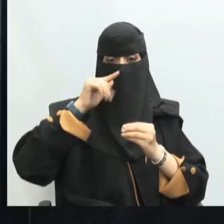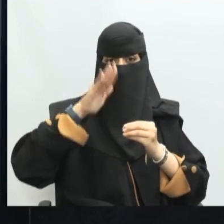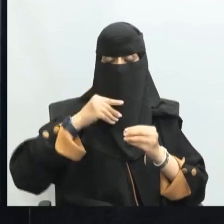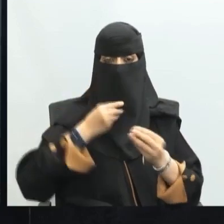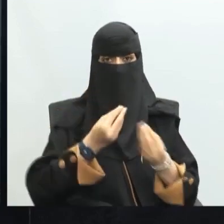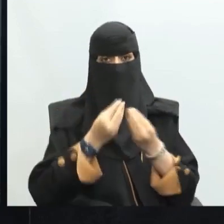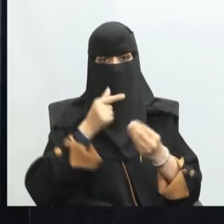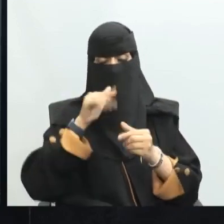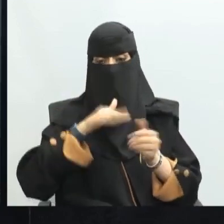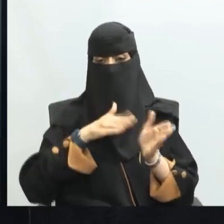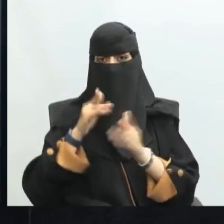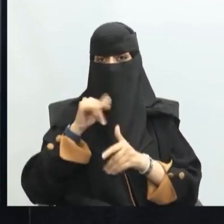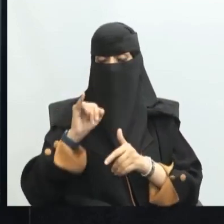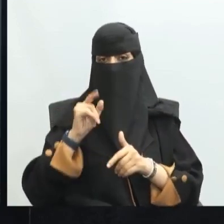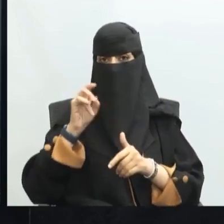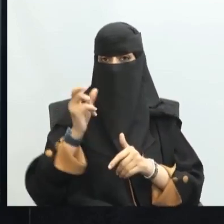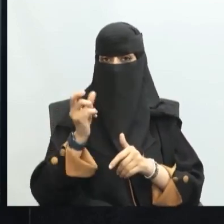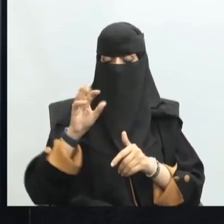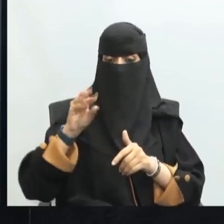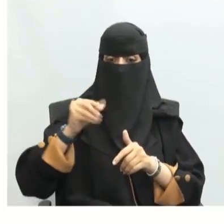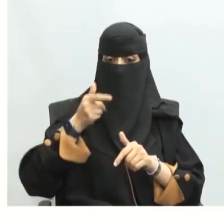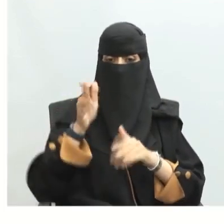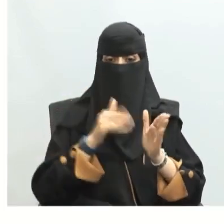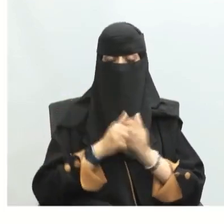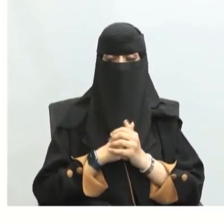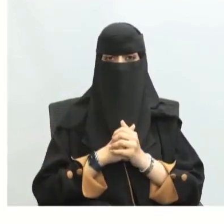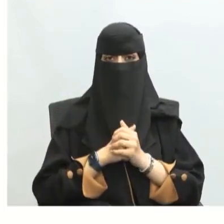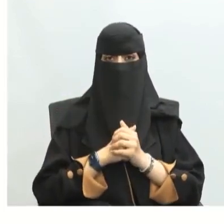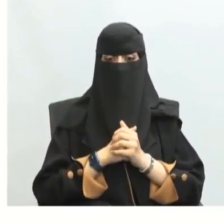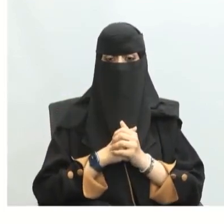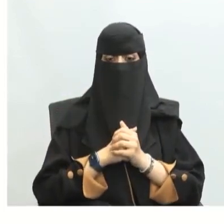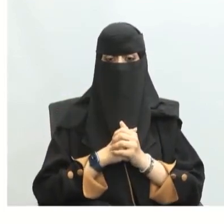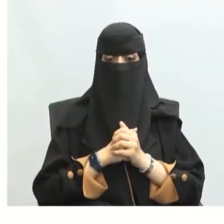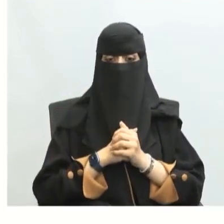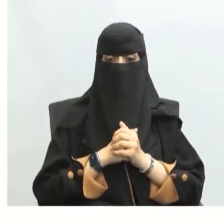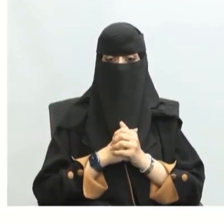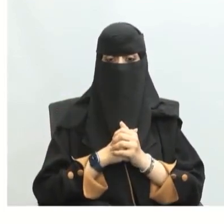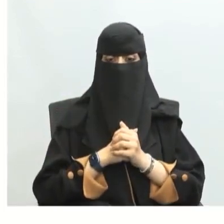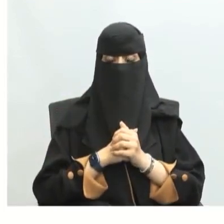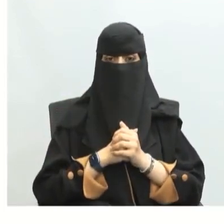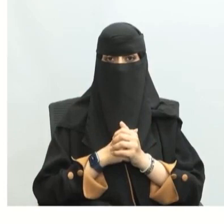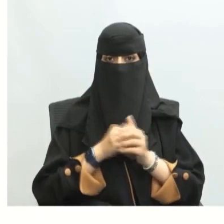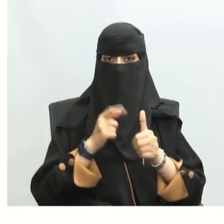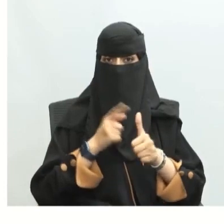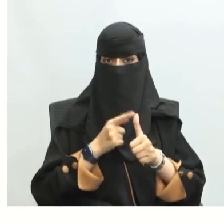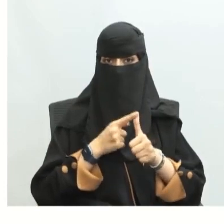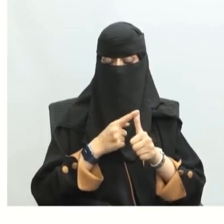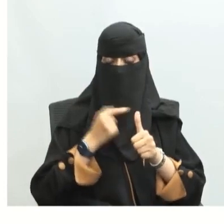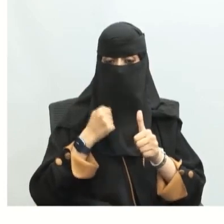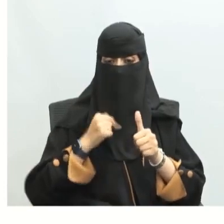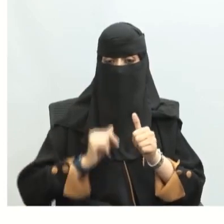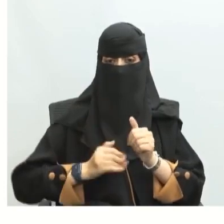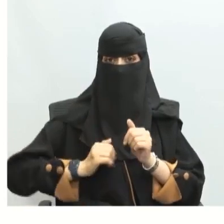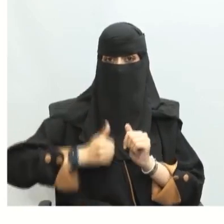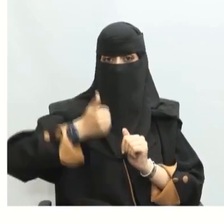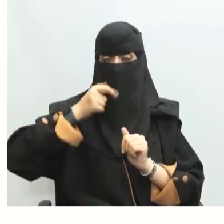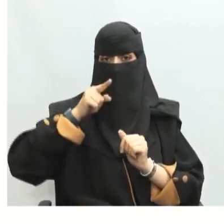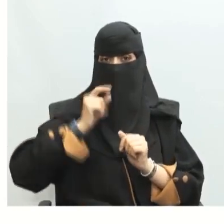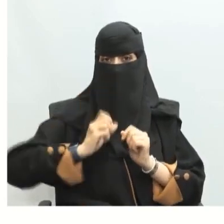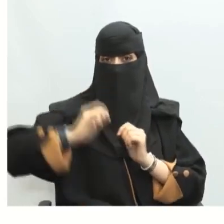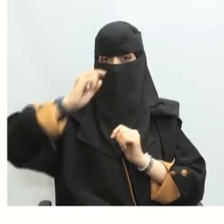منها احسنتم من اهداف الحوار الوطني تعزيز القيم